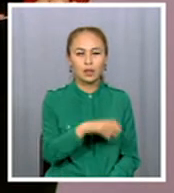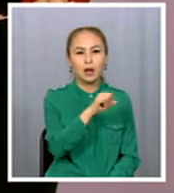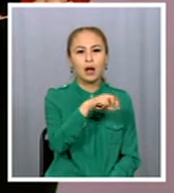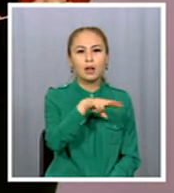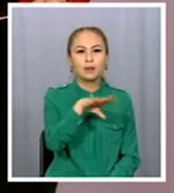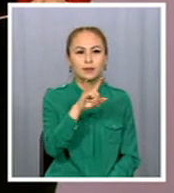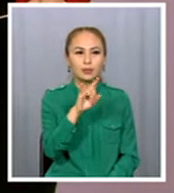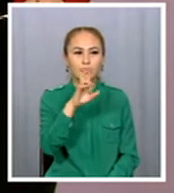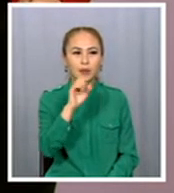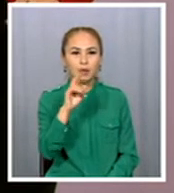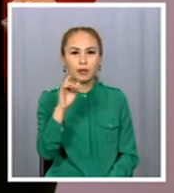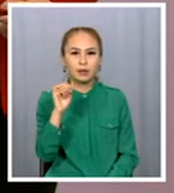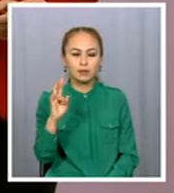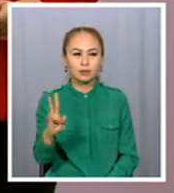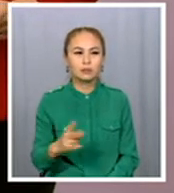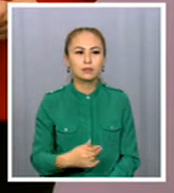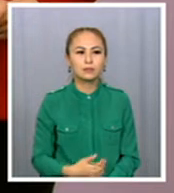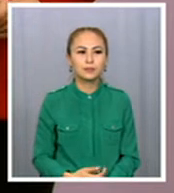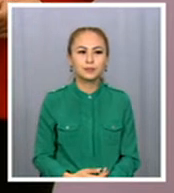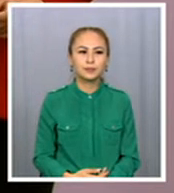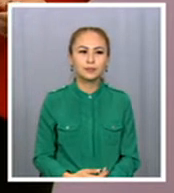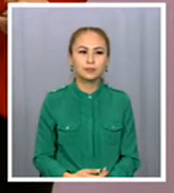Алты бақан.